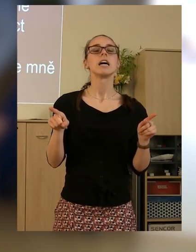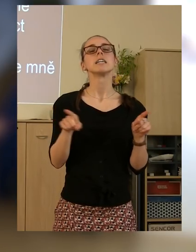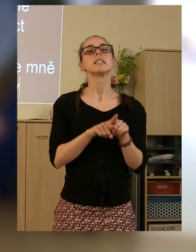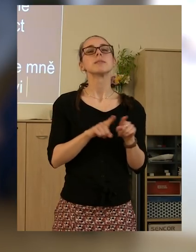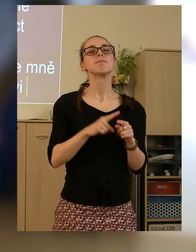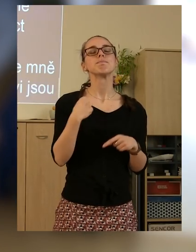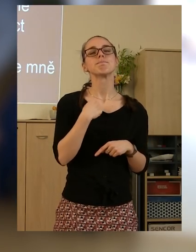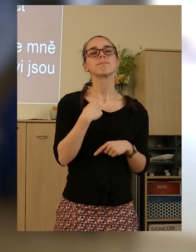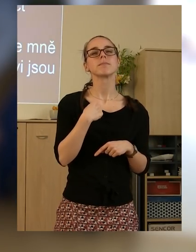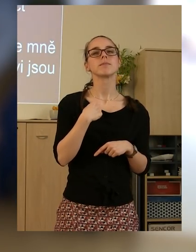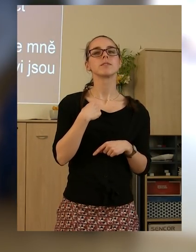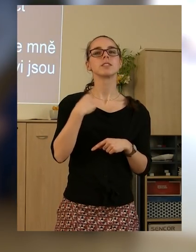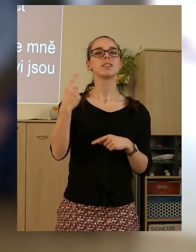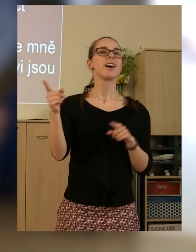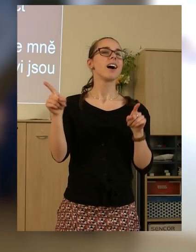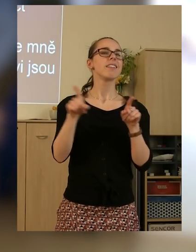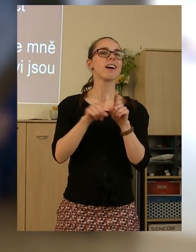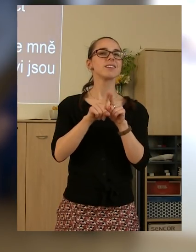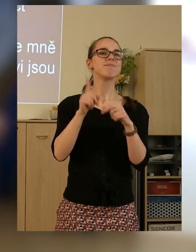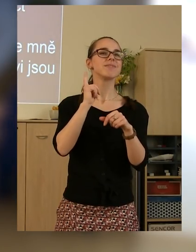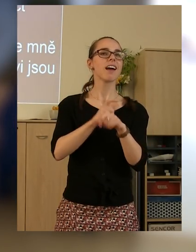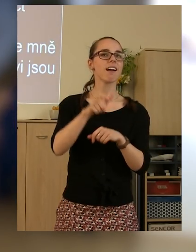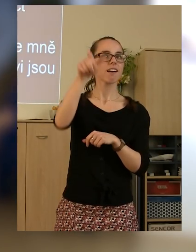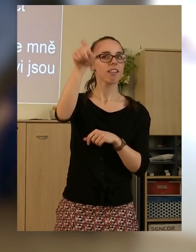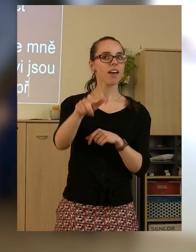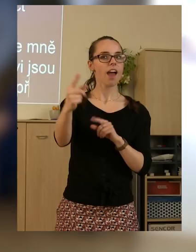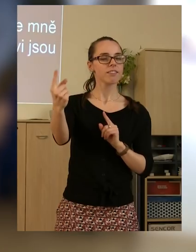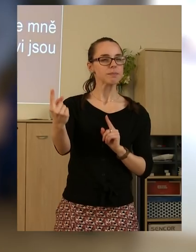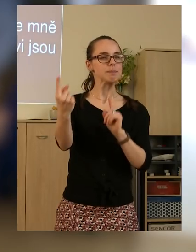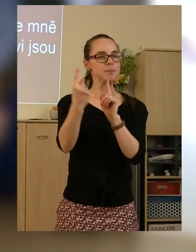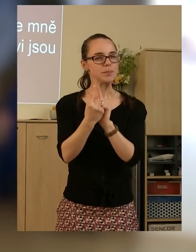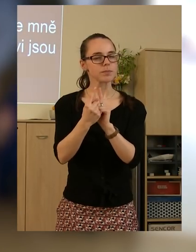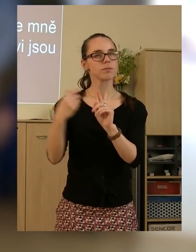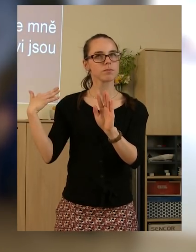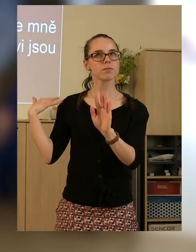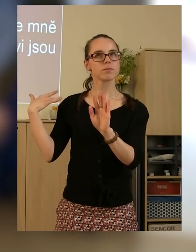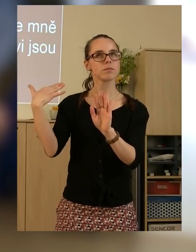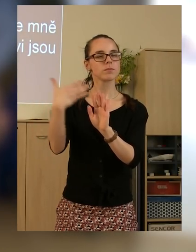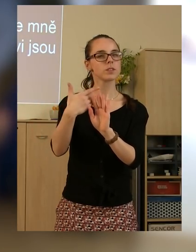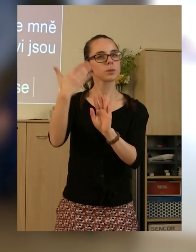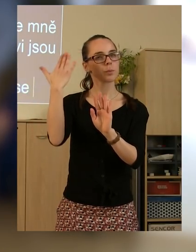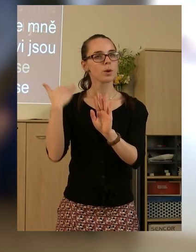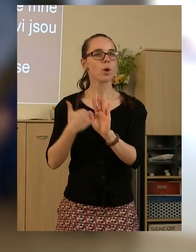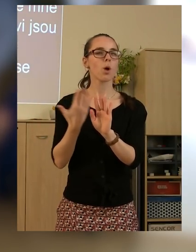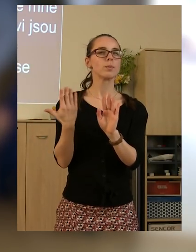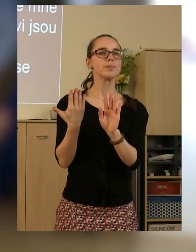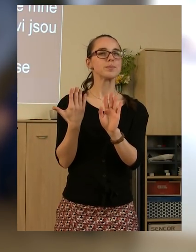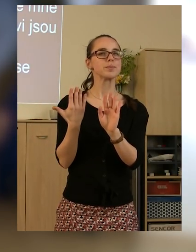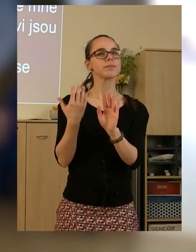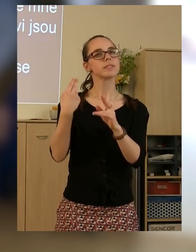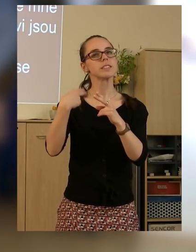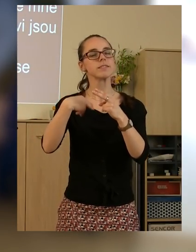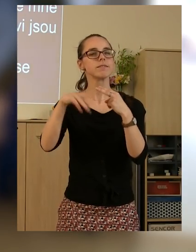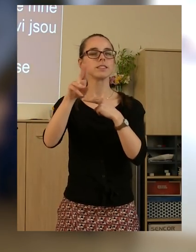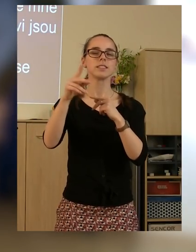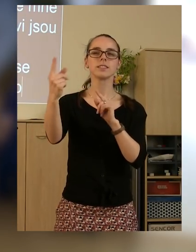lidé, kteří alespoň ve všech případech, se kterými jsem se setkal, se chtějí vlastně etablovat